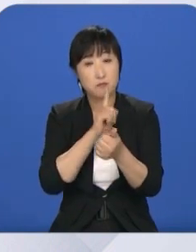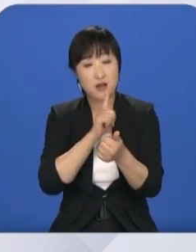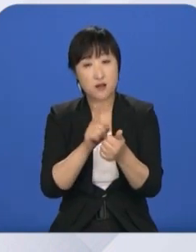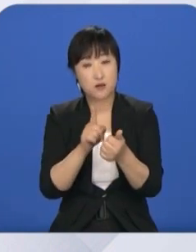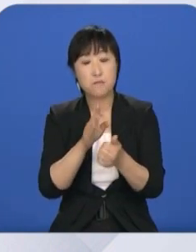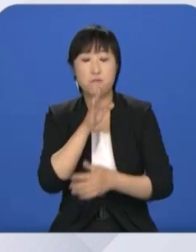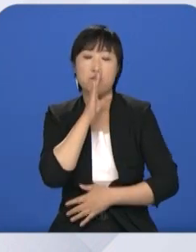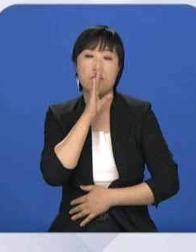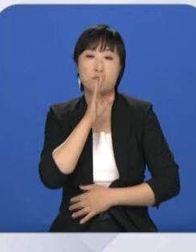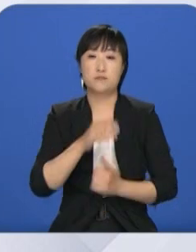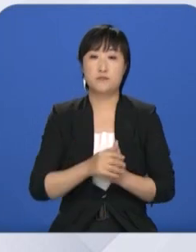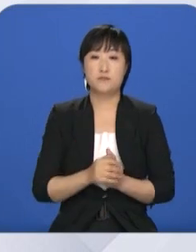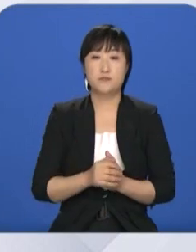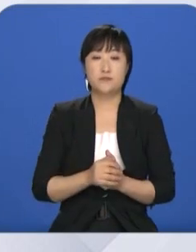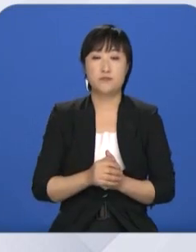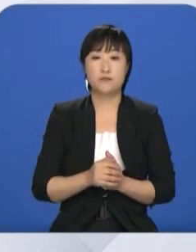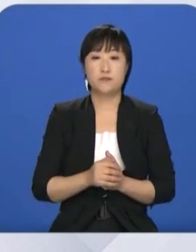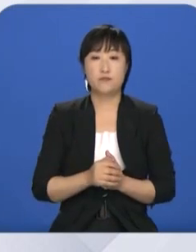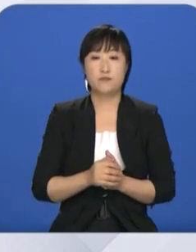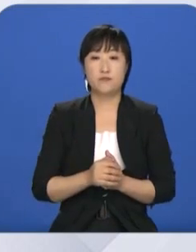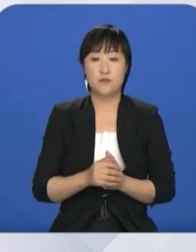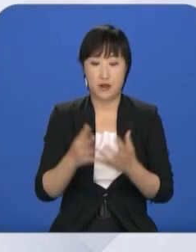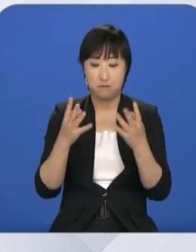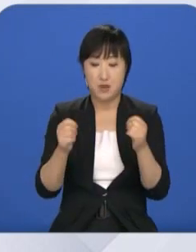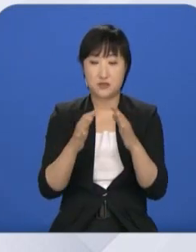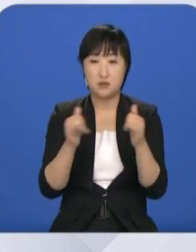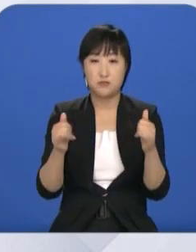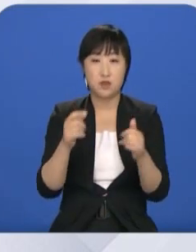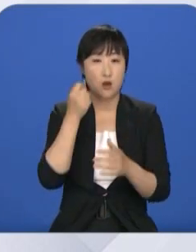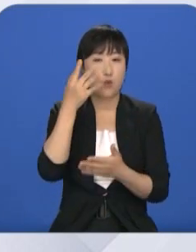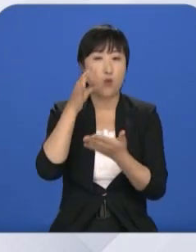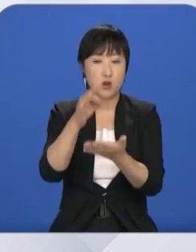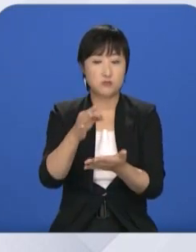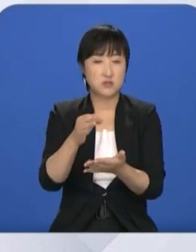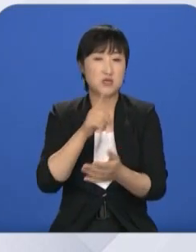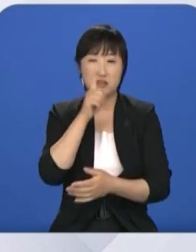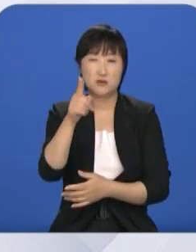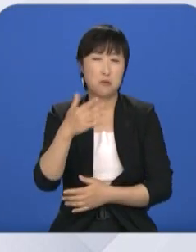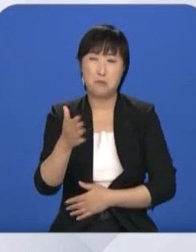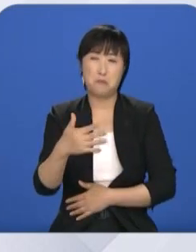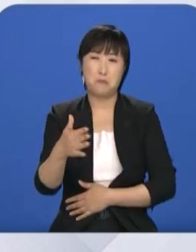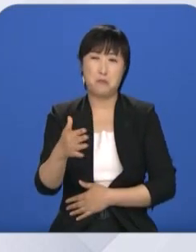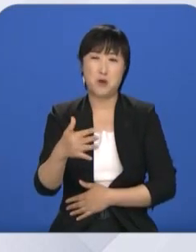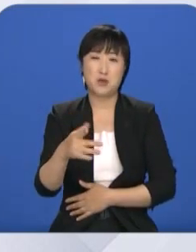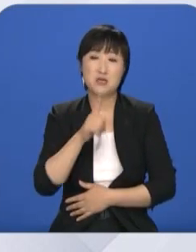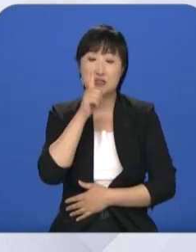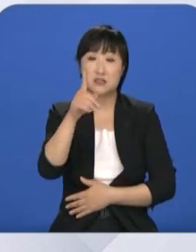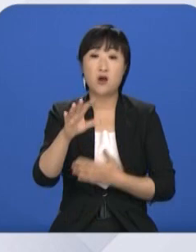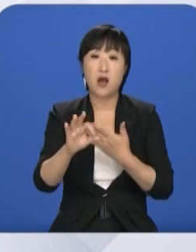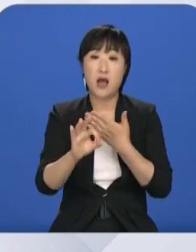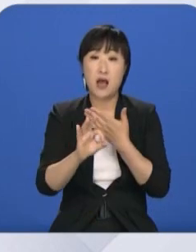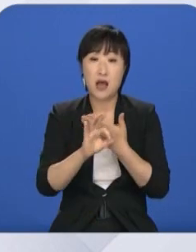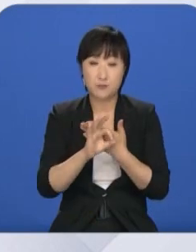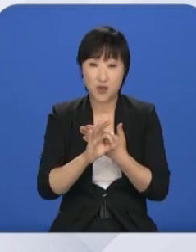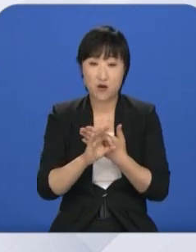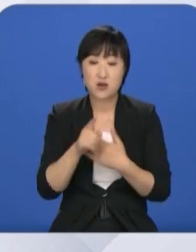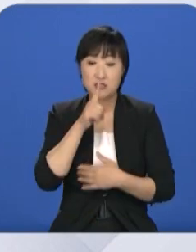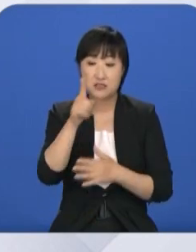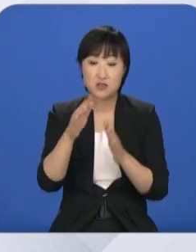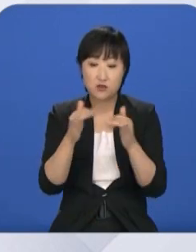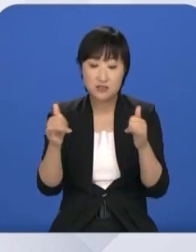이제 그렇습니다. 그런데 보면은 거의 또 많은 사람들이 월급제 신청을 안 하더라고요. 신청을 하면은